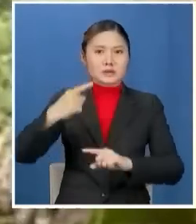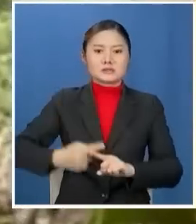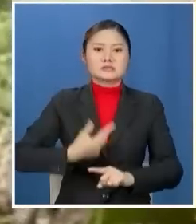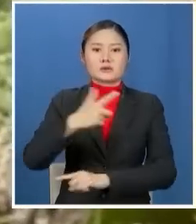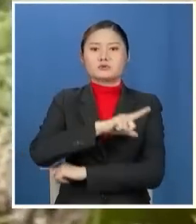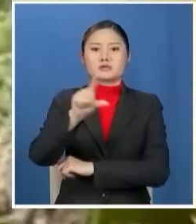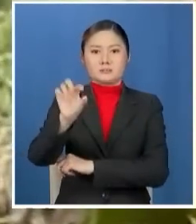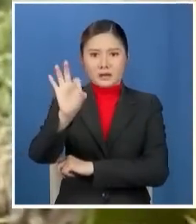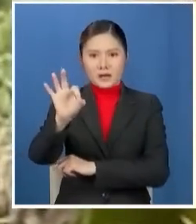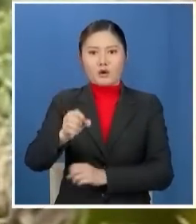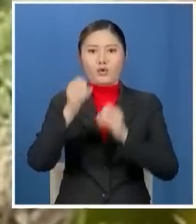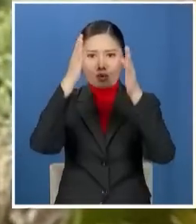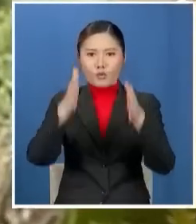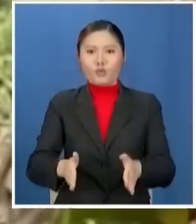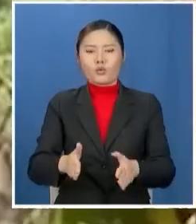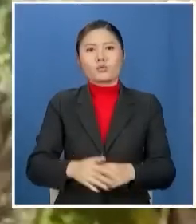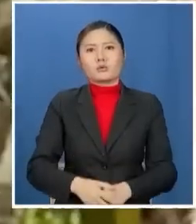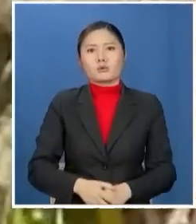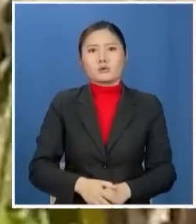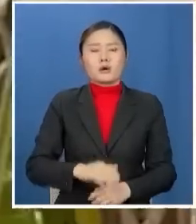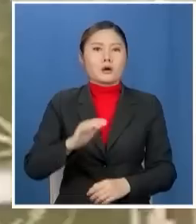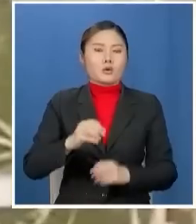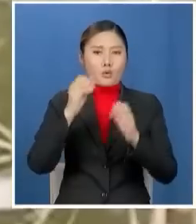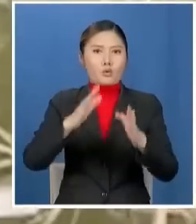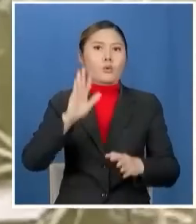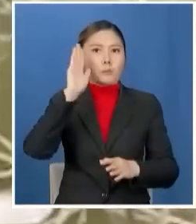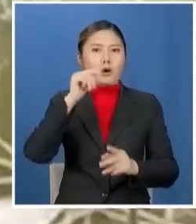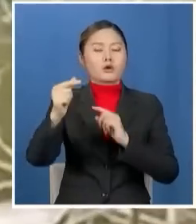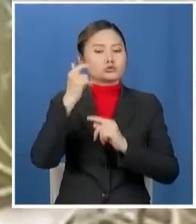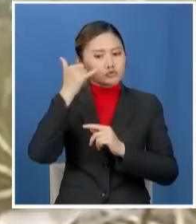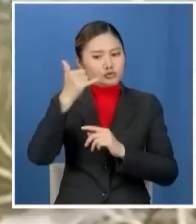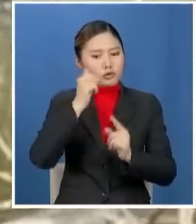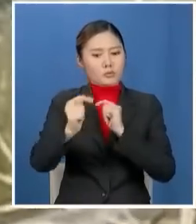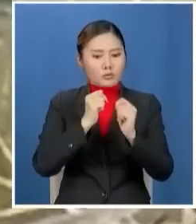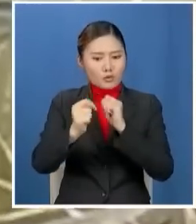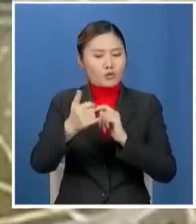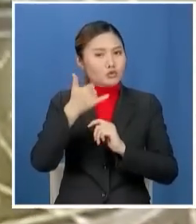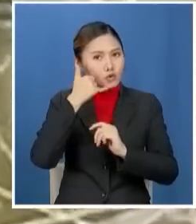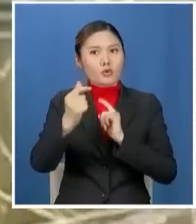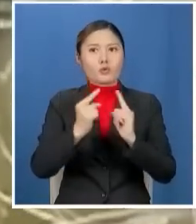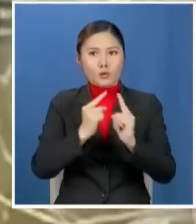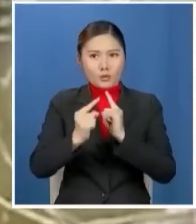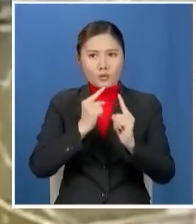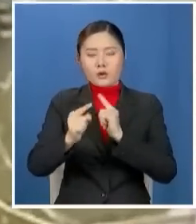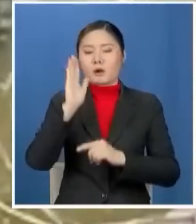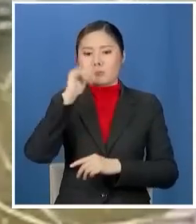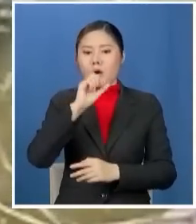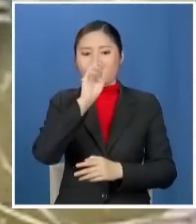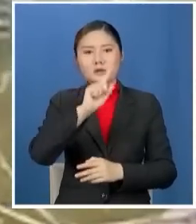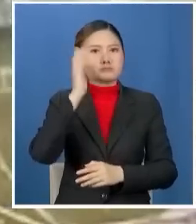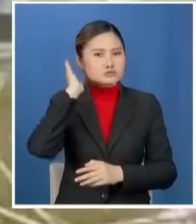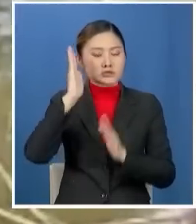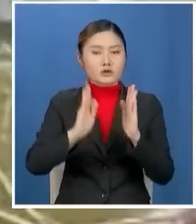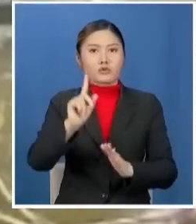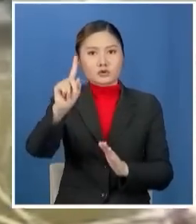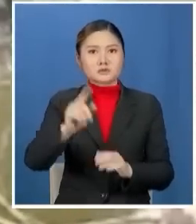มีนาคมทางอาจารย์มิ่งขวัญได้รับการติดต่อจากพ่อของจินซ่านฮะโดยพ่อของจินซ่านเธอบอกว่ามีชายลึกลับ